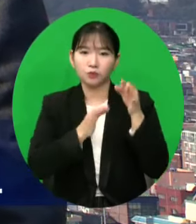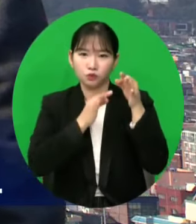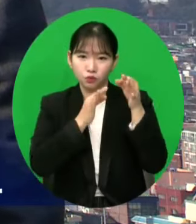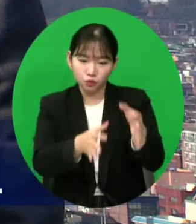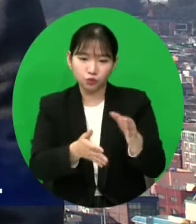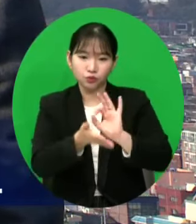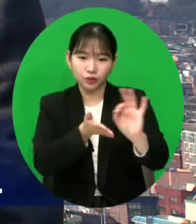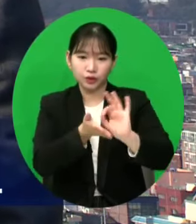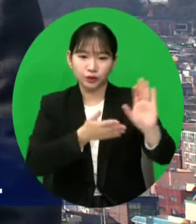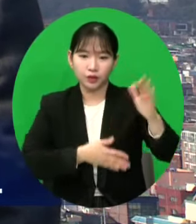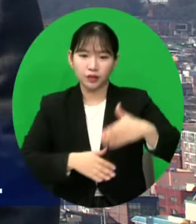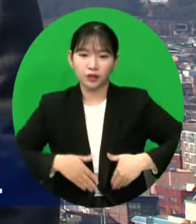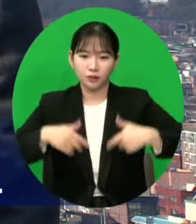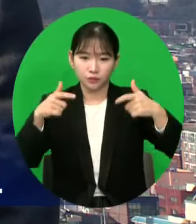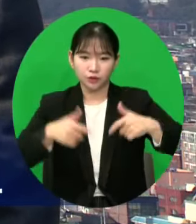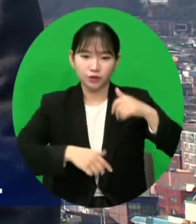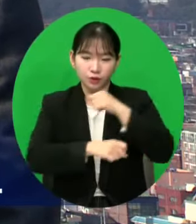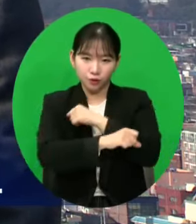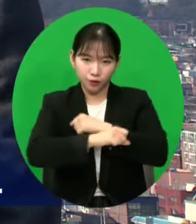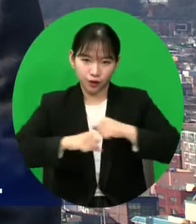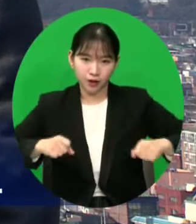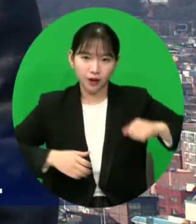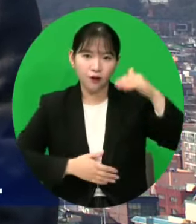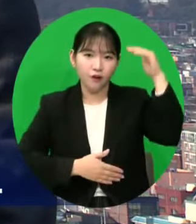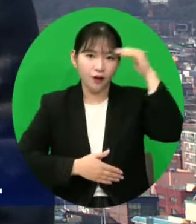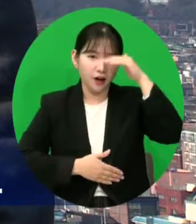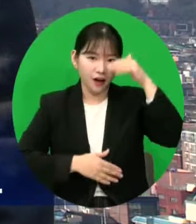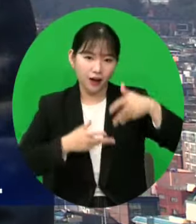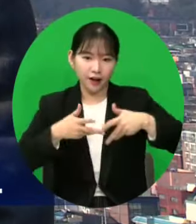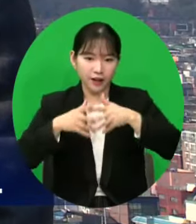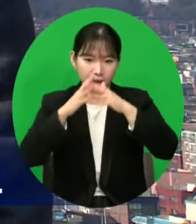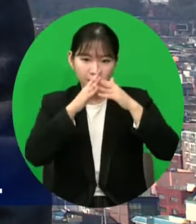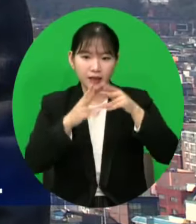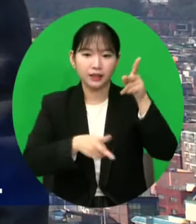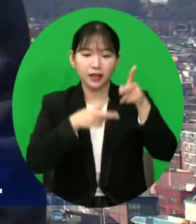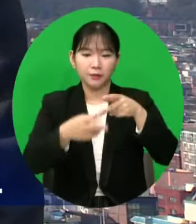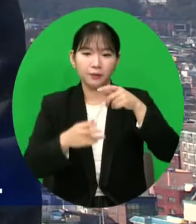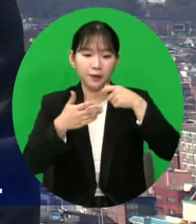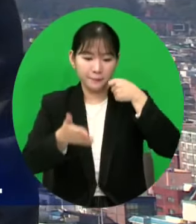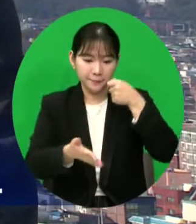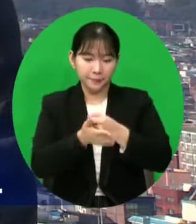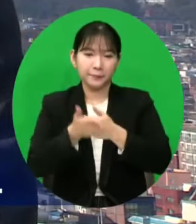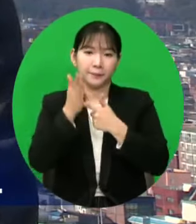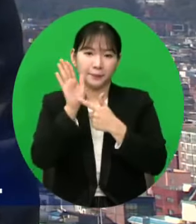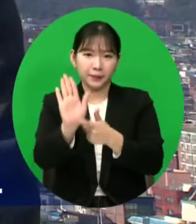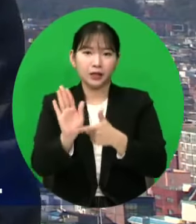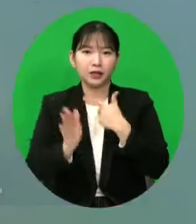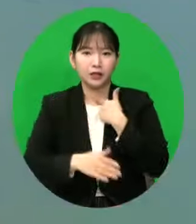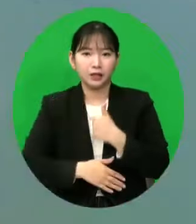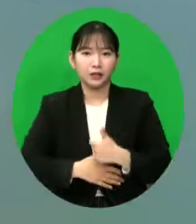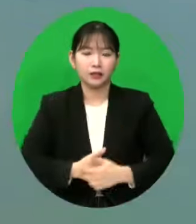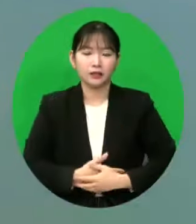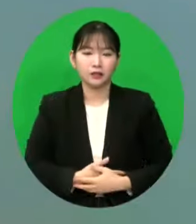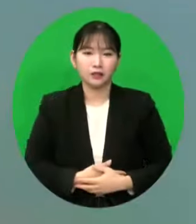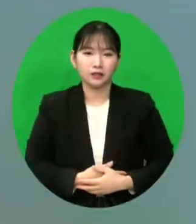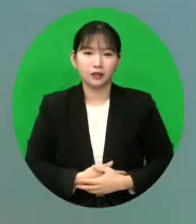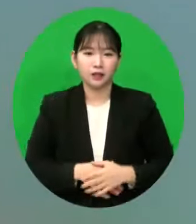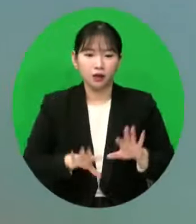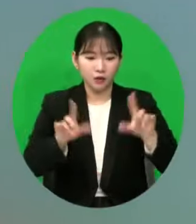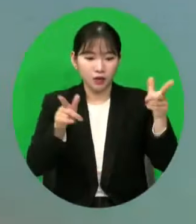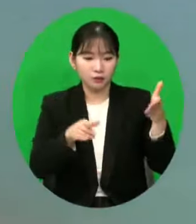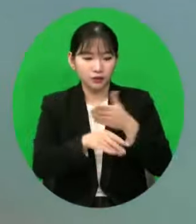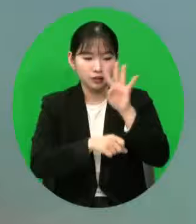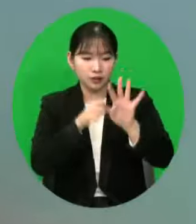규모가 투입되는 남북권 광역 관광 개발 사업을 확정 발표했습니다.